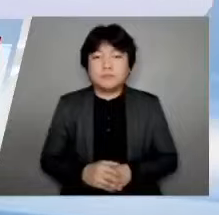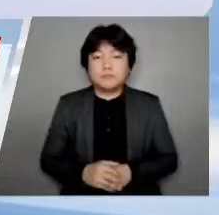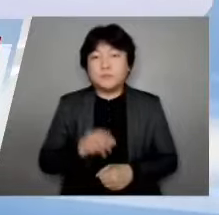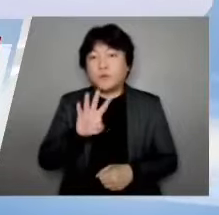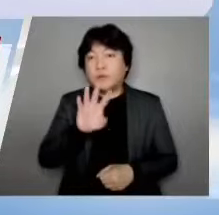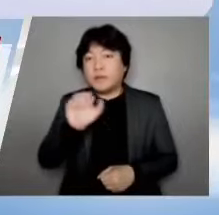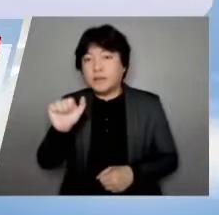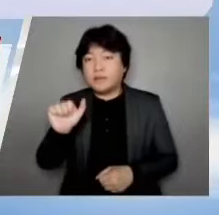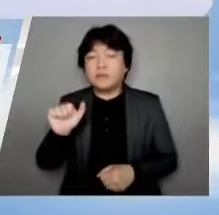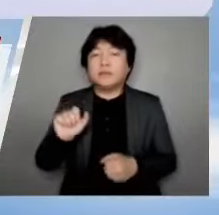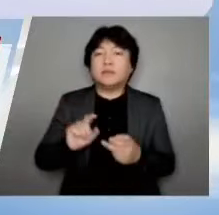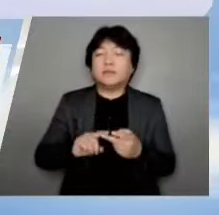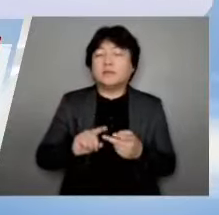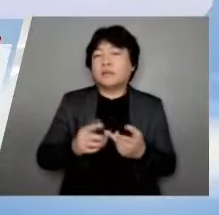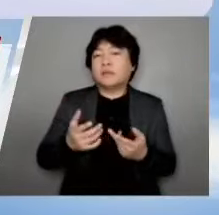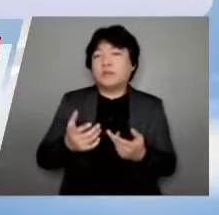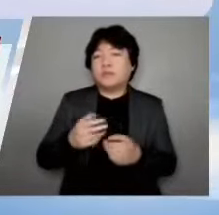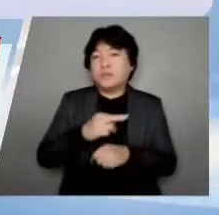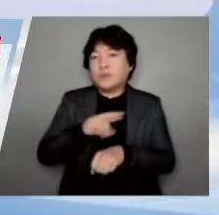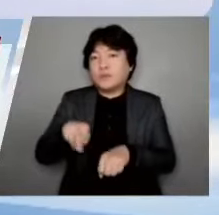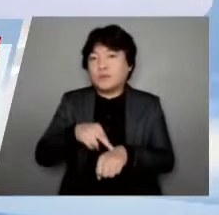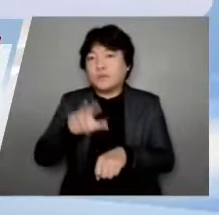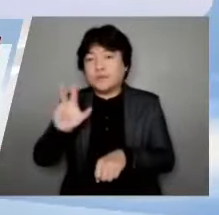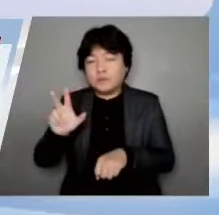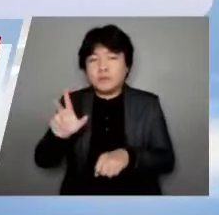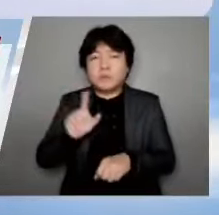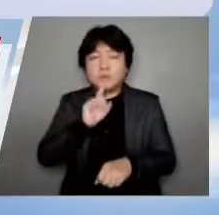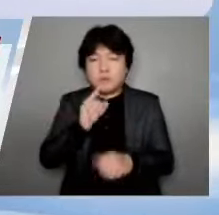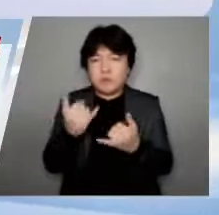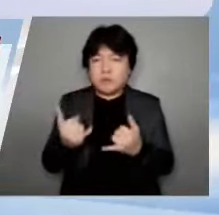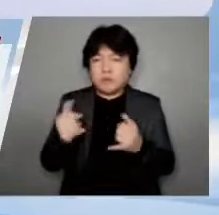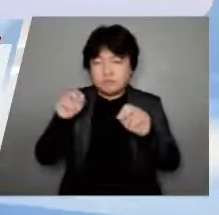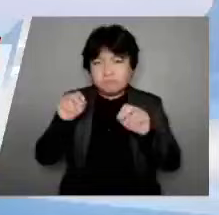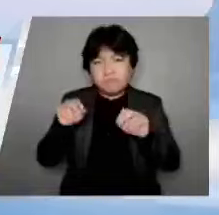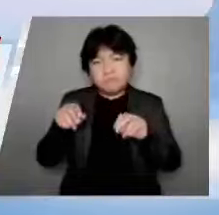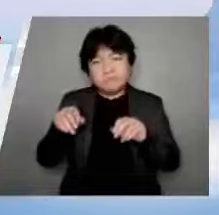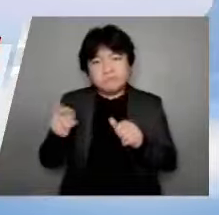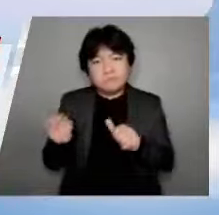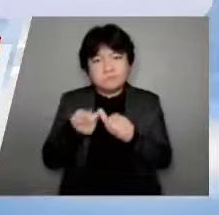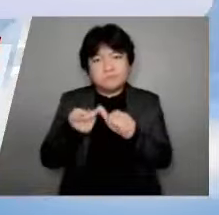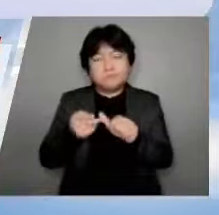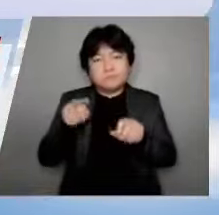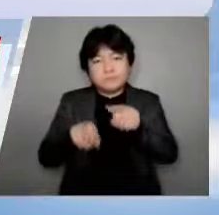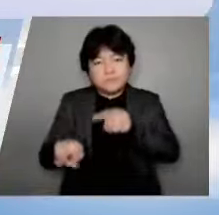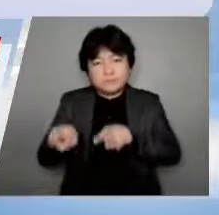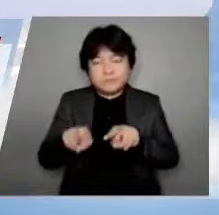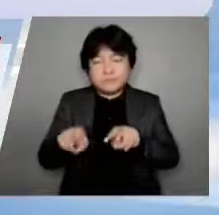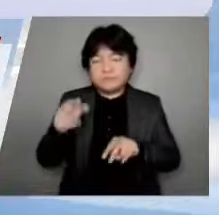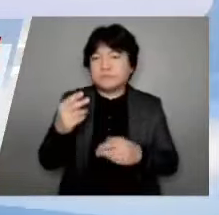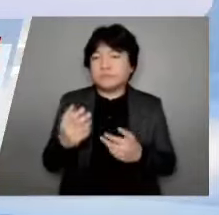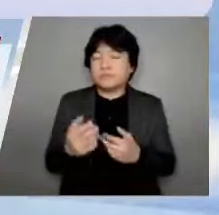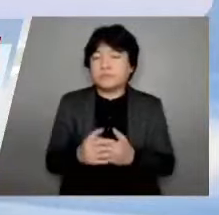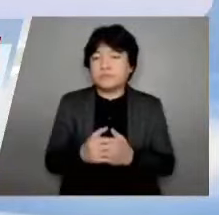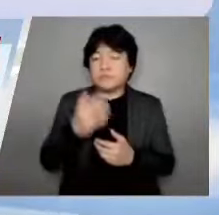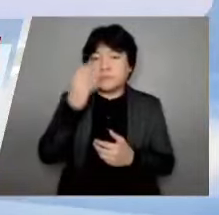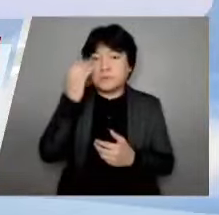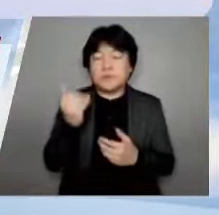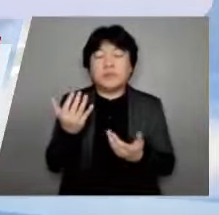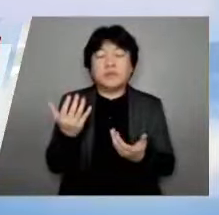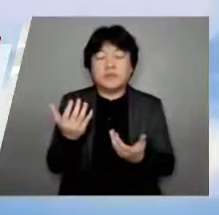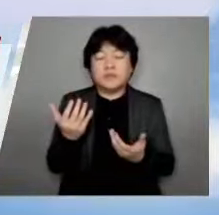Region 3 po ang medyo tinututukan po natin at baka din po i-recommend